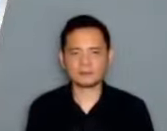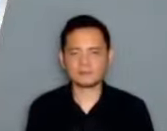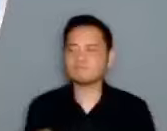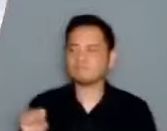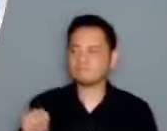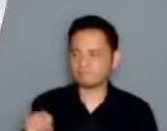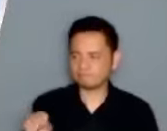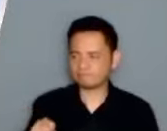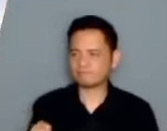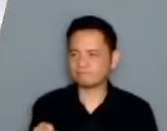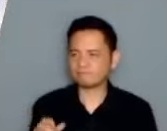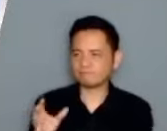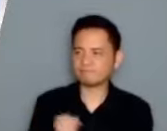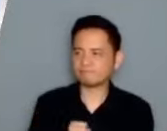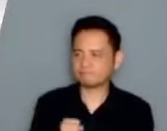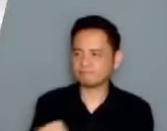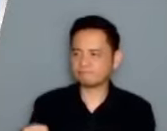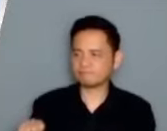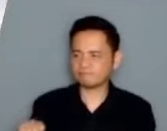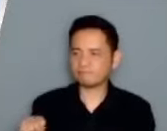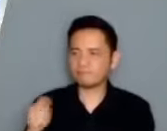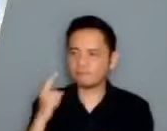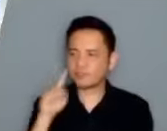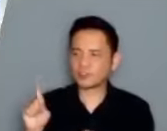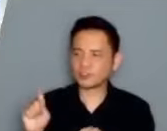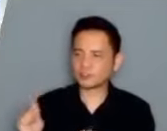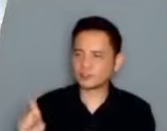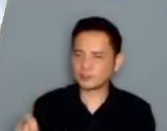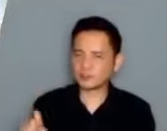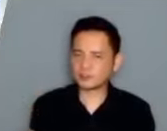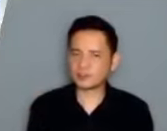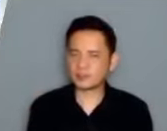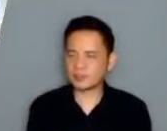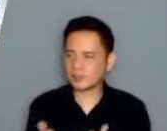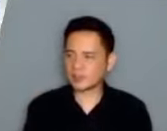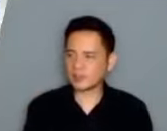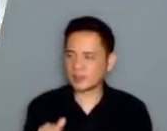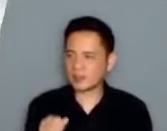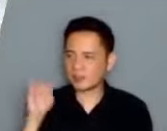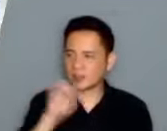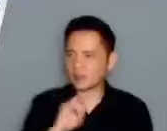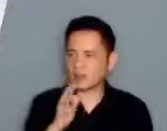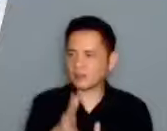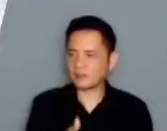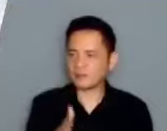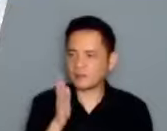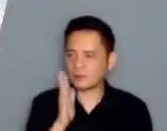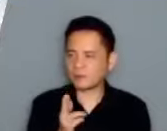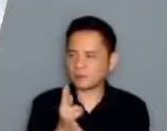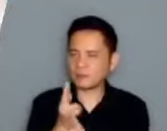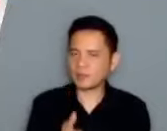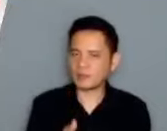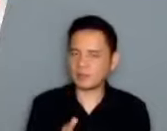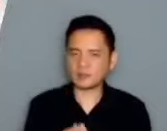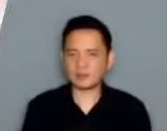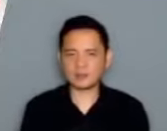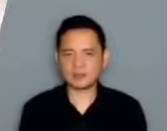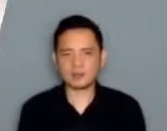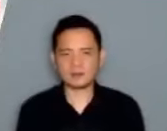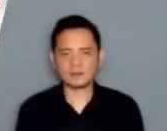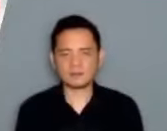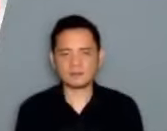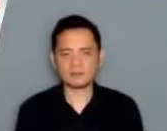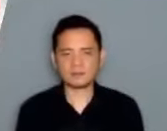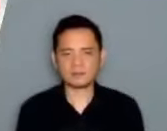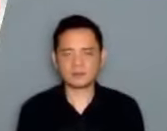ng kagipitan. Kaya rin po ako natitiran, kaya nagawa ko yun po. Kasi po, birthday ko po noong araw na yan. Para po magkaroon